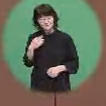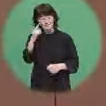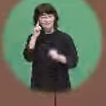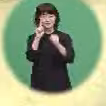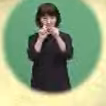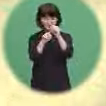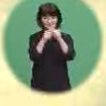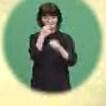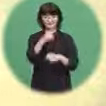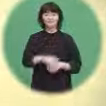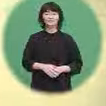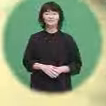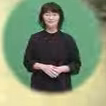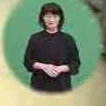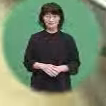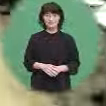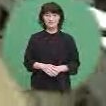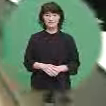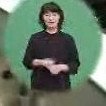おり